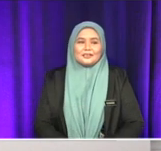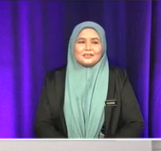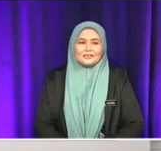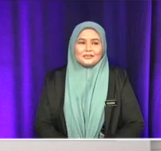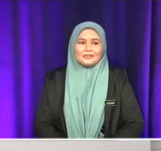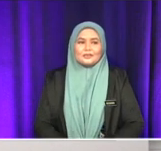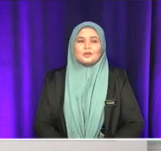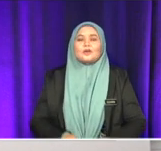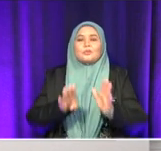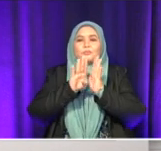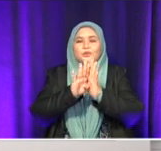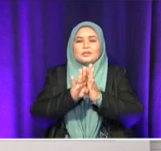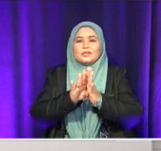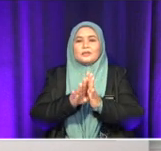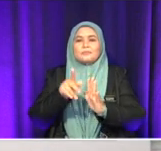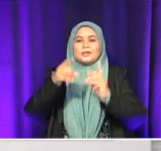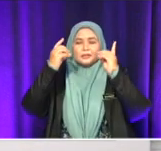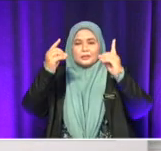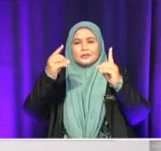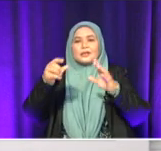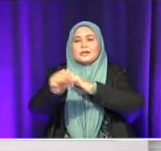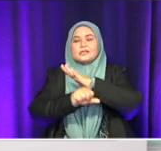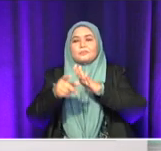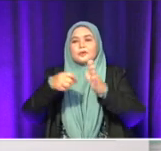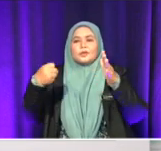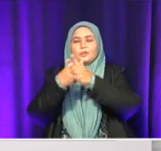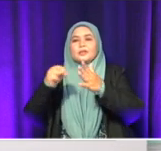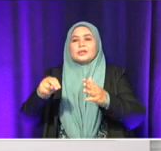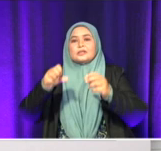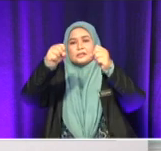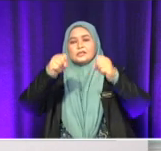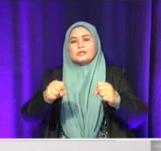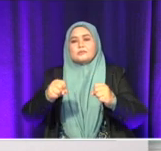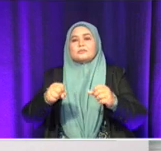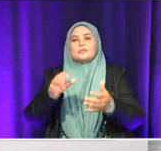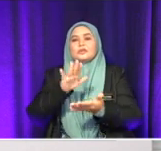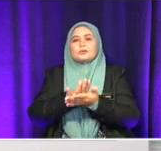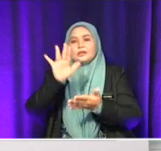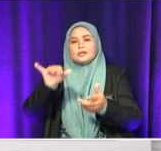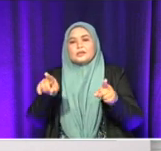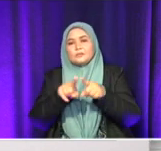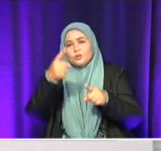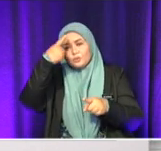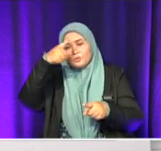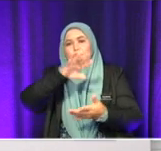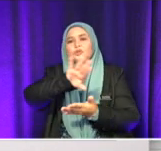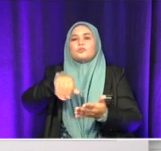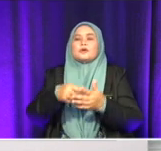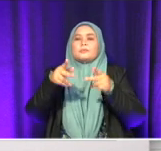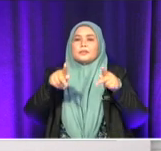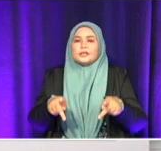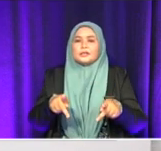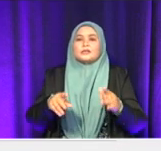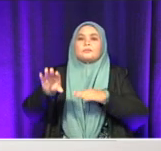bukti pendidikan merupakan asas perpaduan negara ialah sistem bersekolah yang sama untuk semua pelajar dan